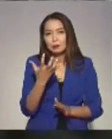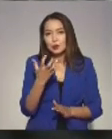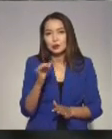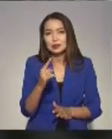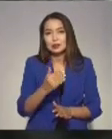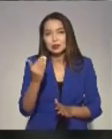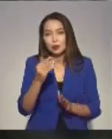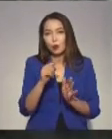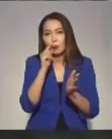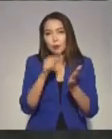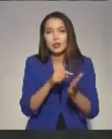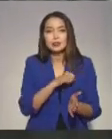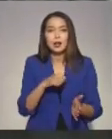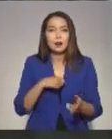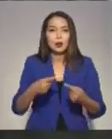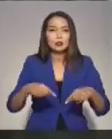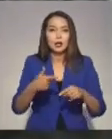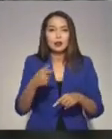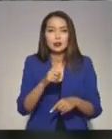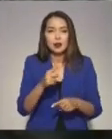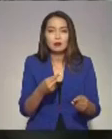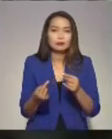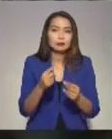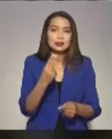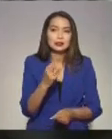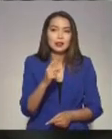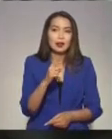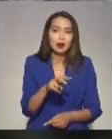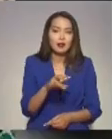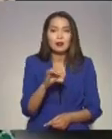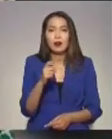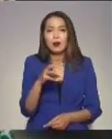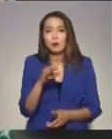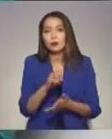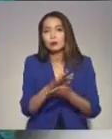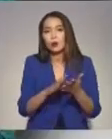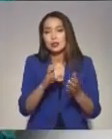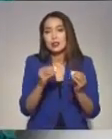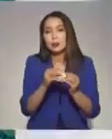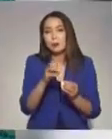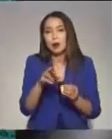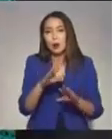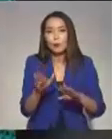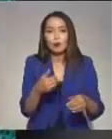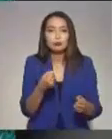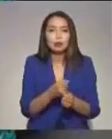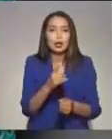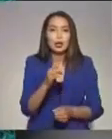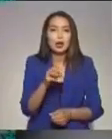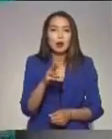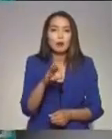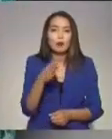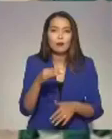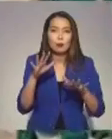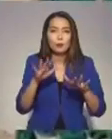самого сектора Газа. Взаимные обстрелы Цахал и Хамас продолжаются с 10 мая после столкновений на Храмовой горе в Иерусалиме.